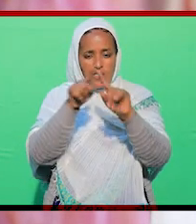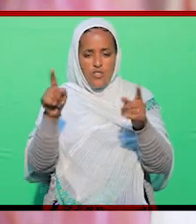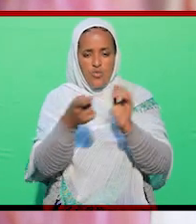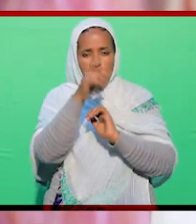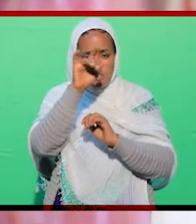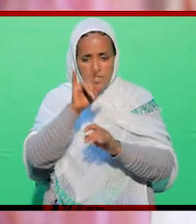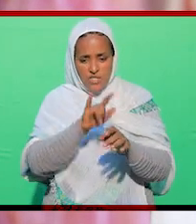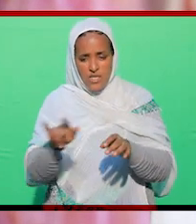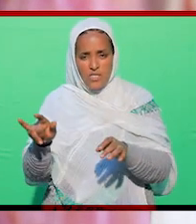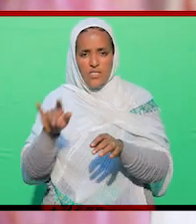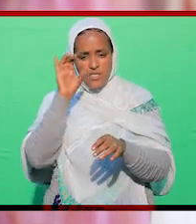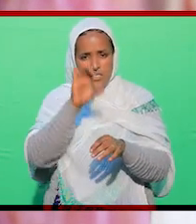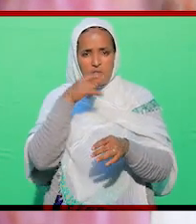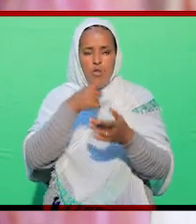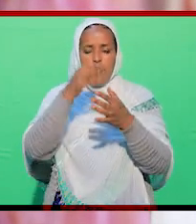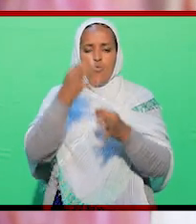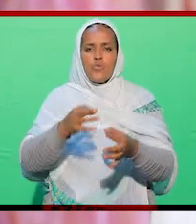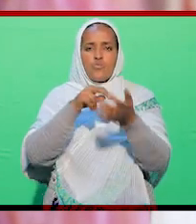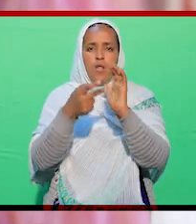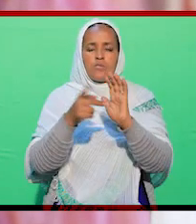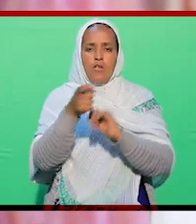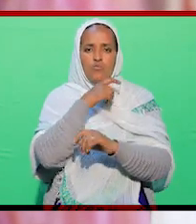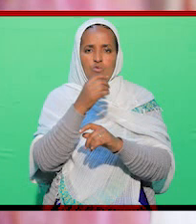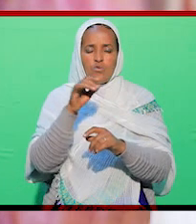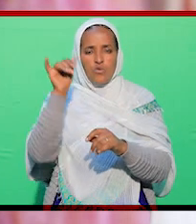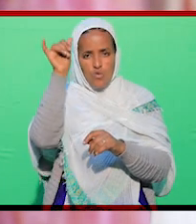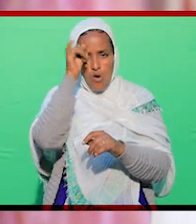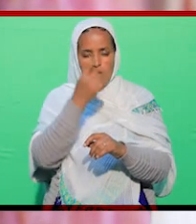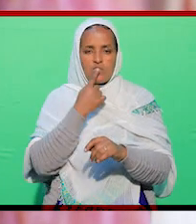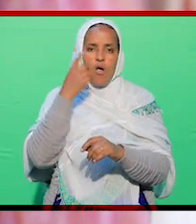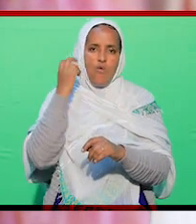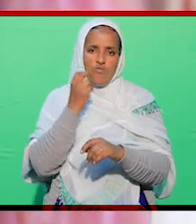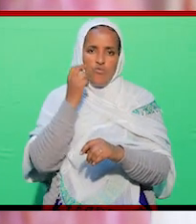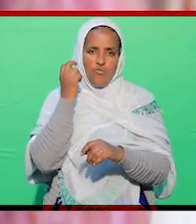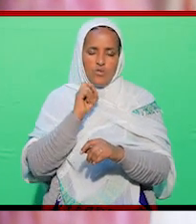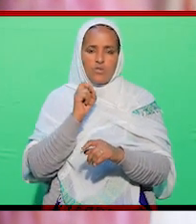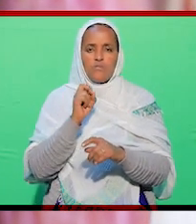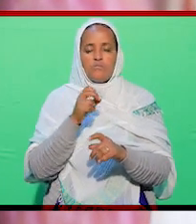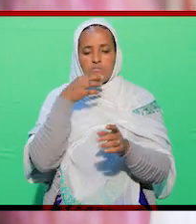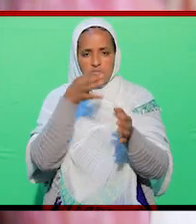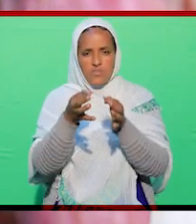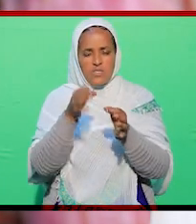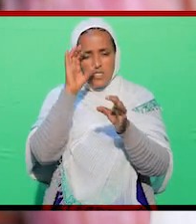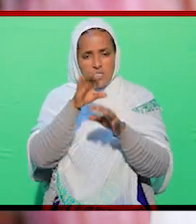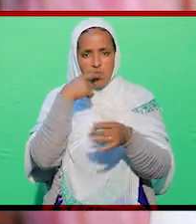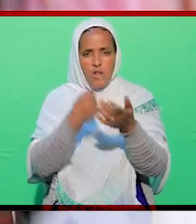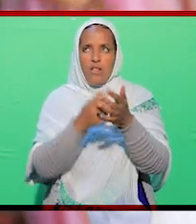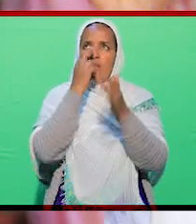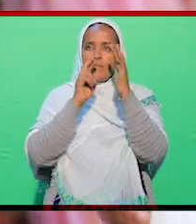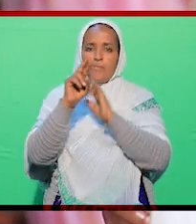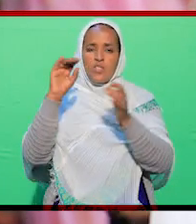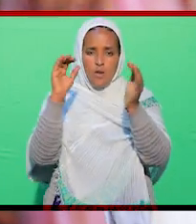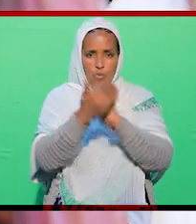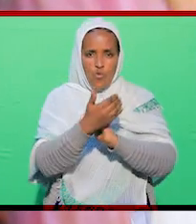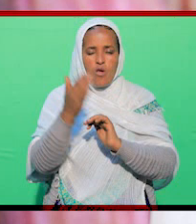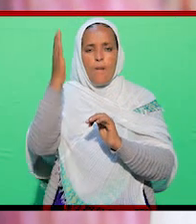ነውና ይላል። ይህንን ግን ይሆን ዘንድ ግድ ነው ሲባል ወስኖታል ማለት እንዳይደለ ዮሐንስ አፈወርቅ ተረጉመዋል። ይሆን ዘንድ ግድ